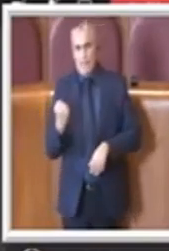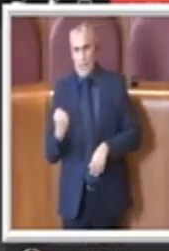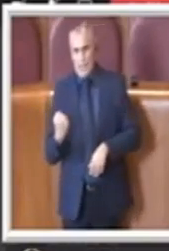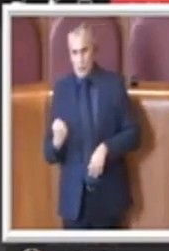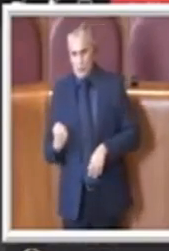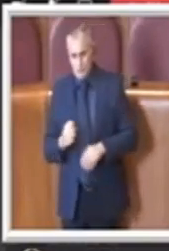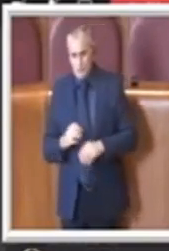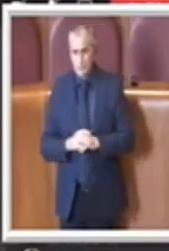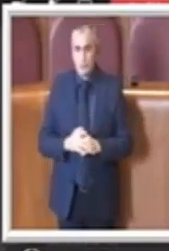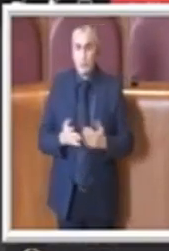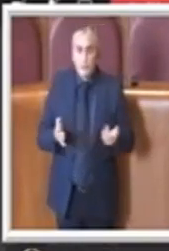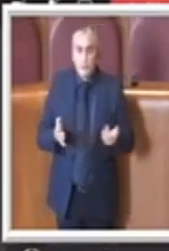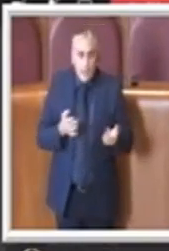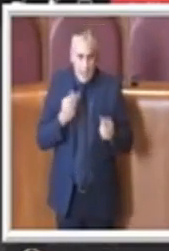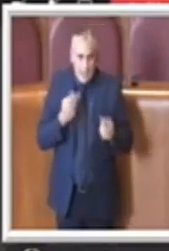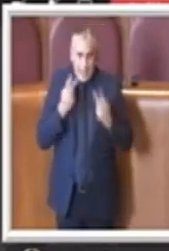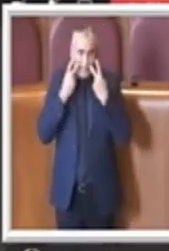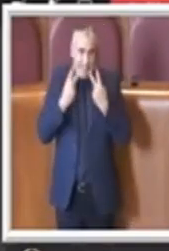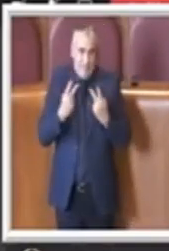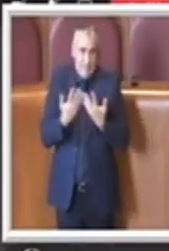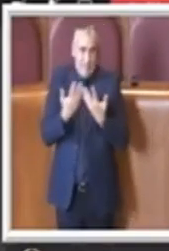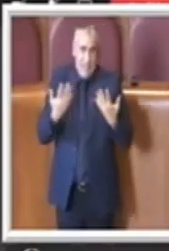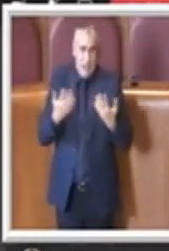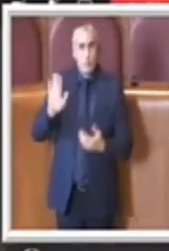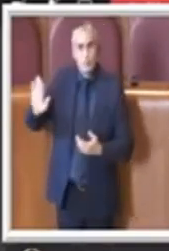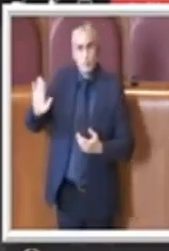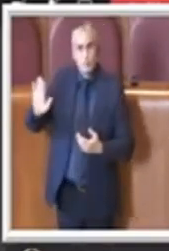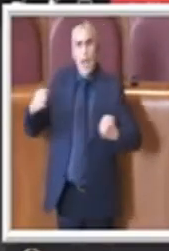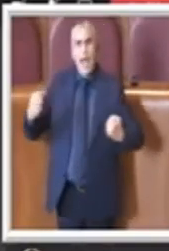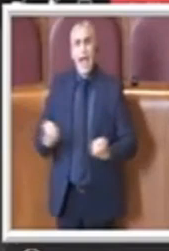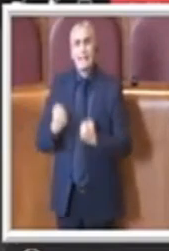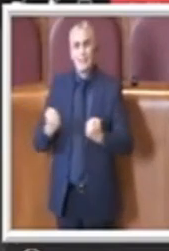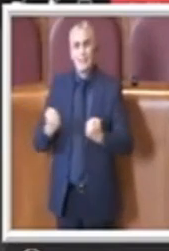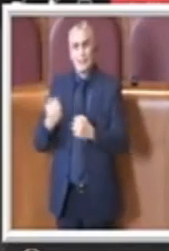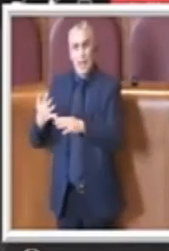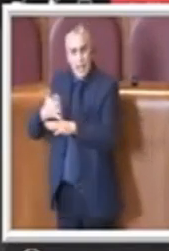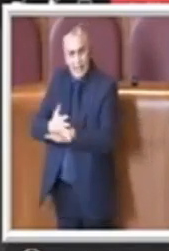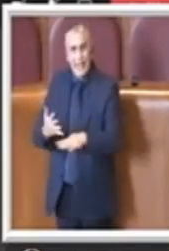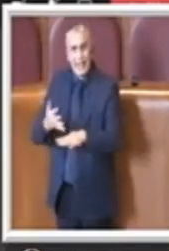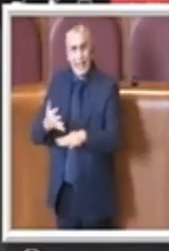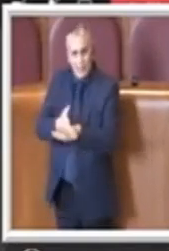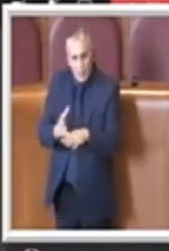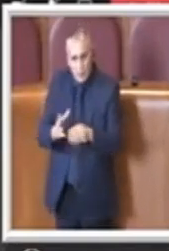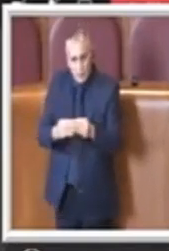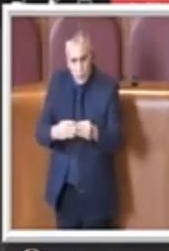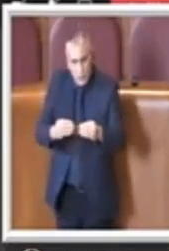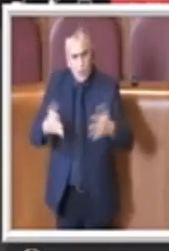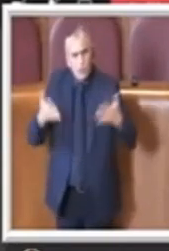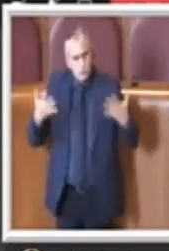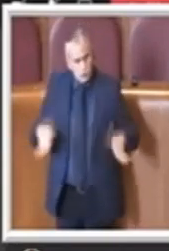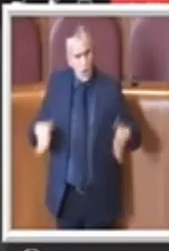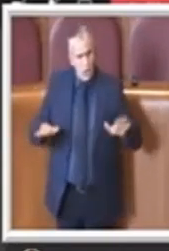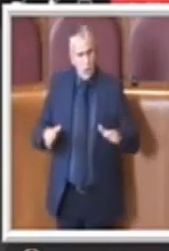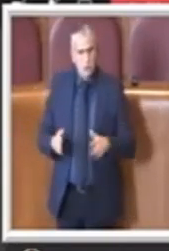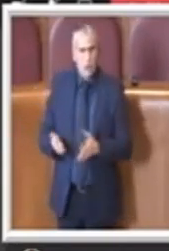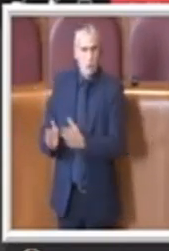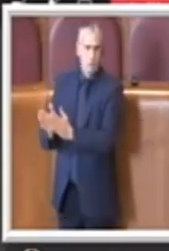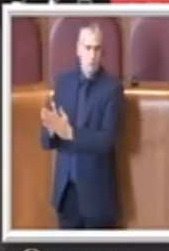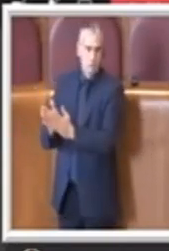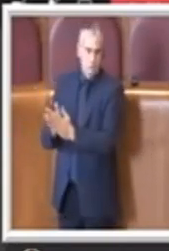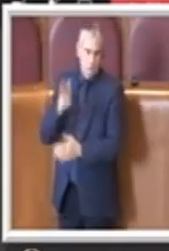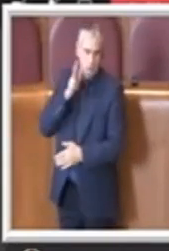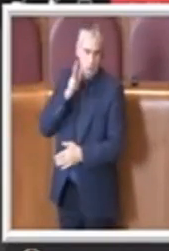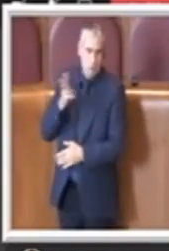di questa attività è un'attività importante che acer sta facendo e che sul quale